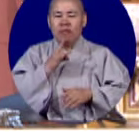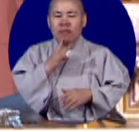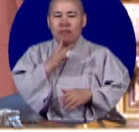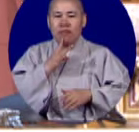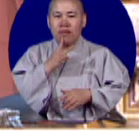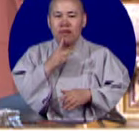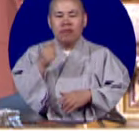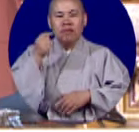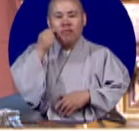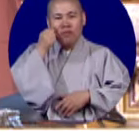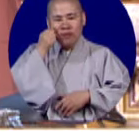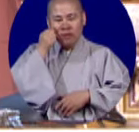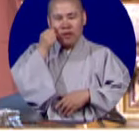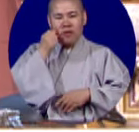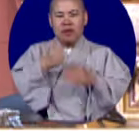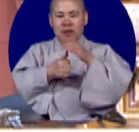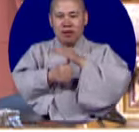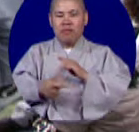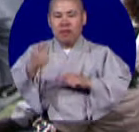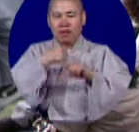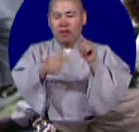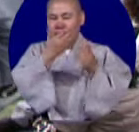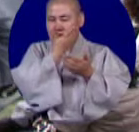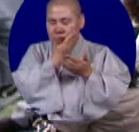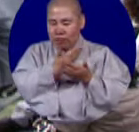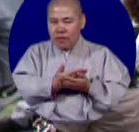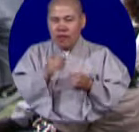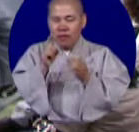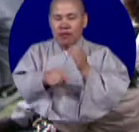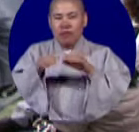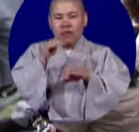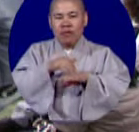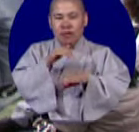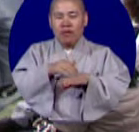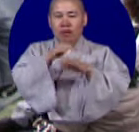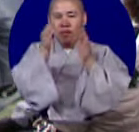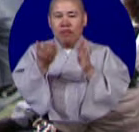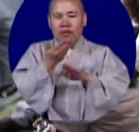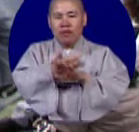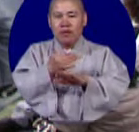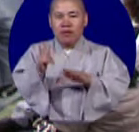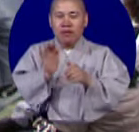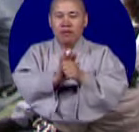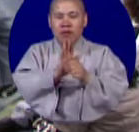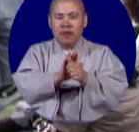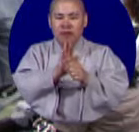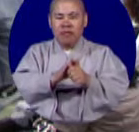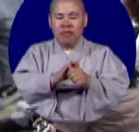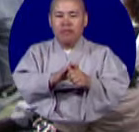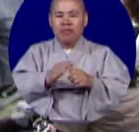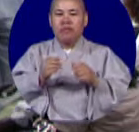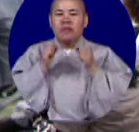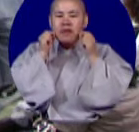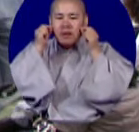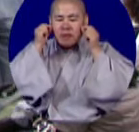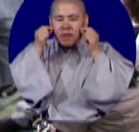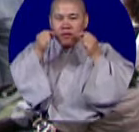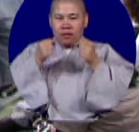이제 수행이거든요. 그게 전부 이타행이에요. 그 다음에 정진, 선정, 지혜, 이건